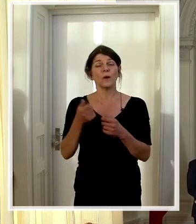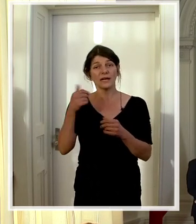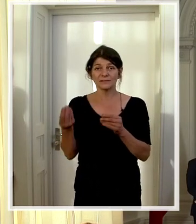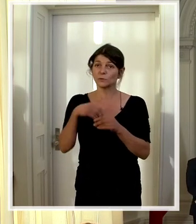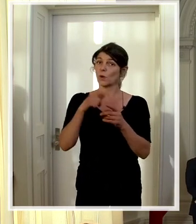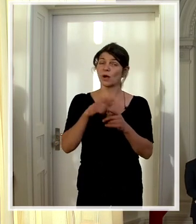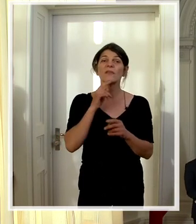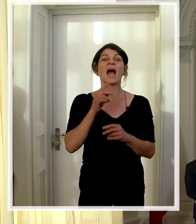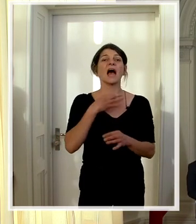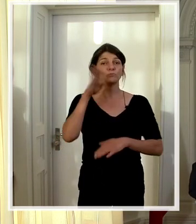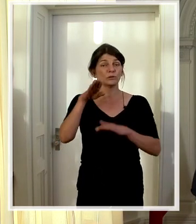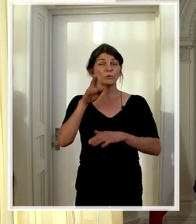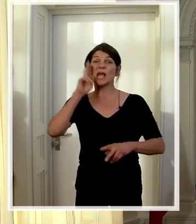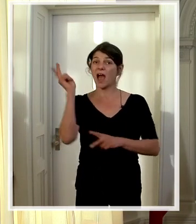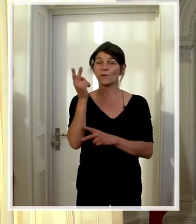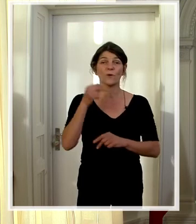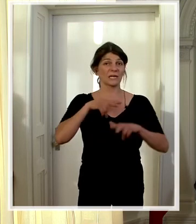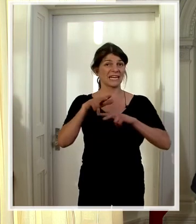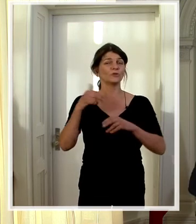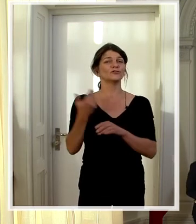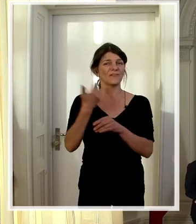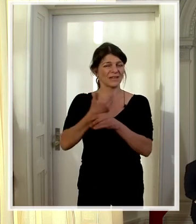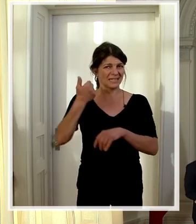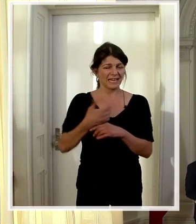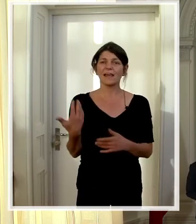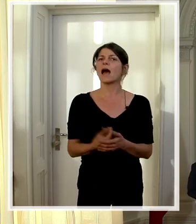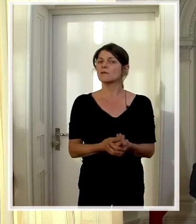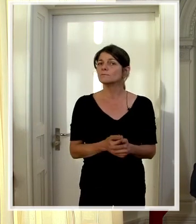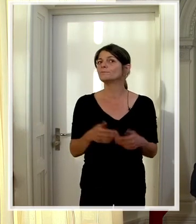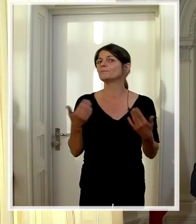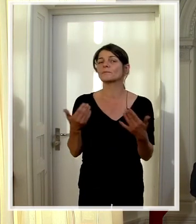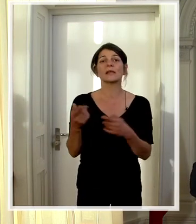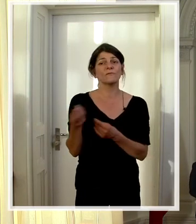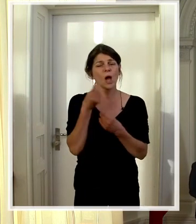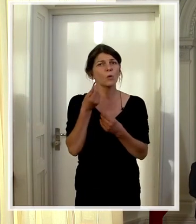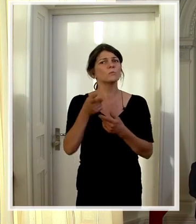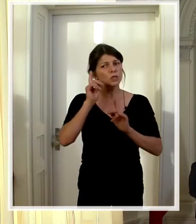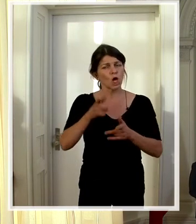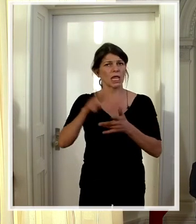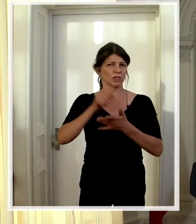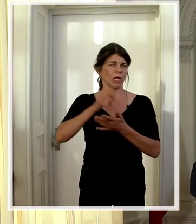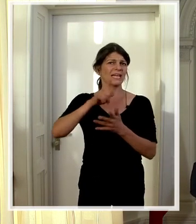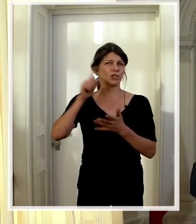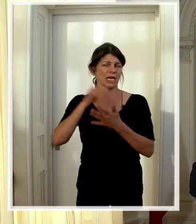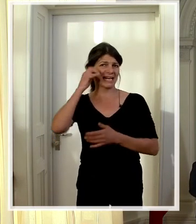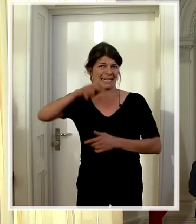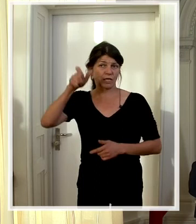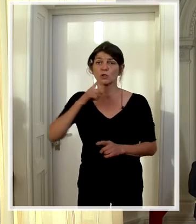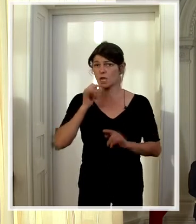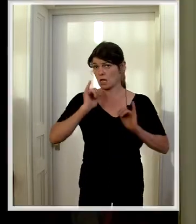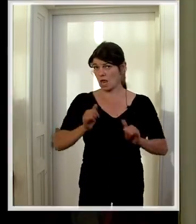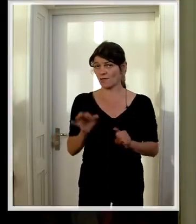zugleich vom Regierungschef, Stellvertreter Infrastrukturminister Daniel Risch. Warum sollen Sie Liechtensteiner und Liechtensteiner Ja sagen zur S-Bahn? Ja, ich höre auch